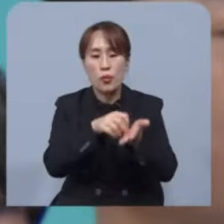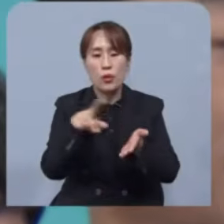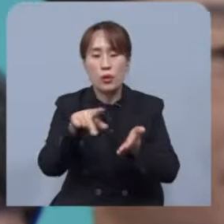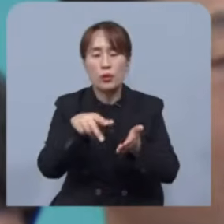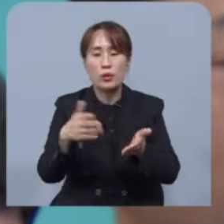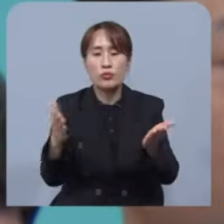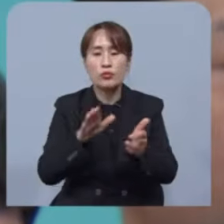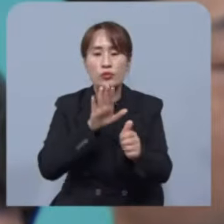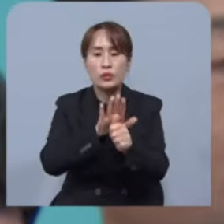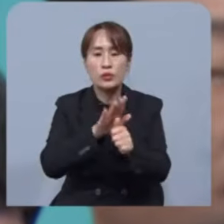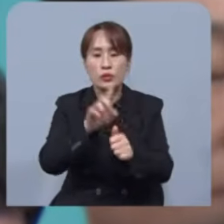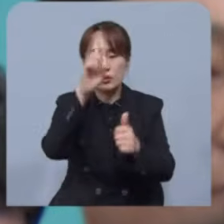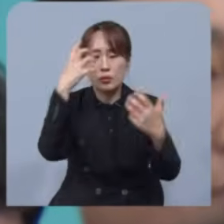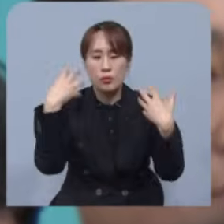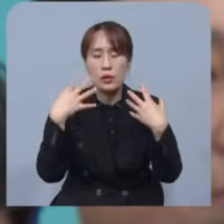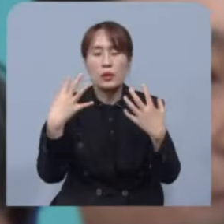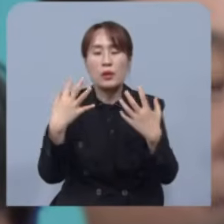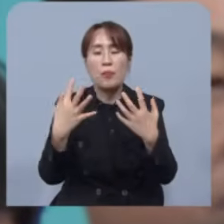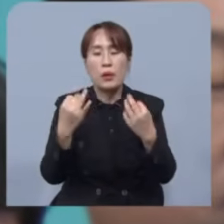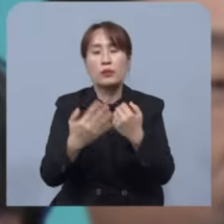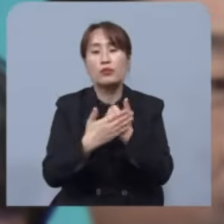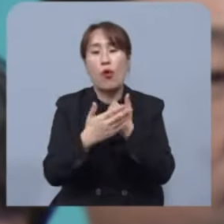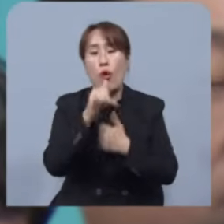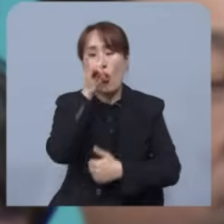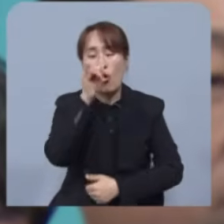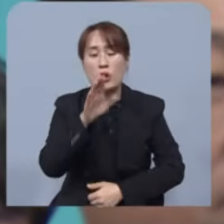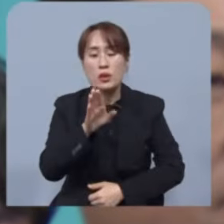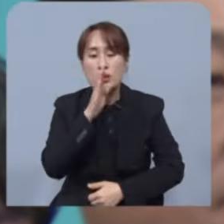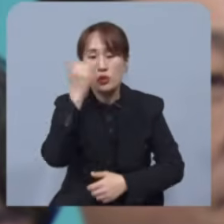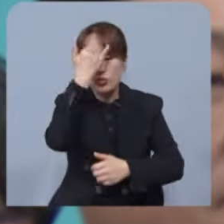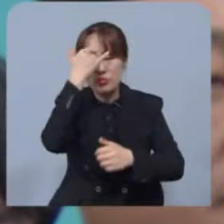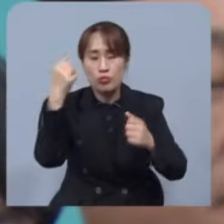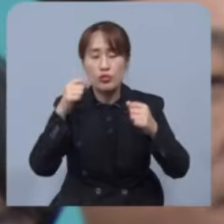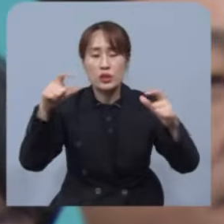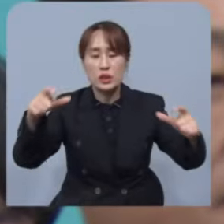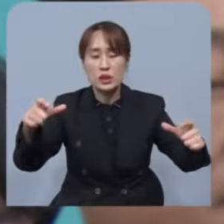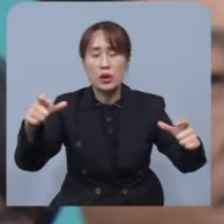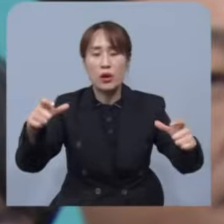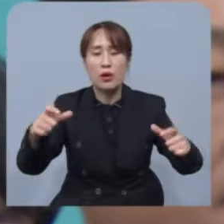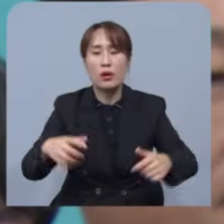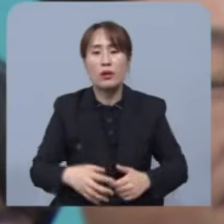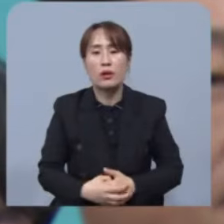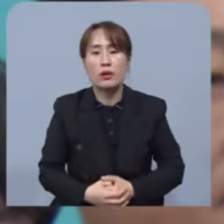구직 지원들을 정부에서 많이 보급하고 있지만 실상 충북 지역에서는 그게